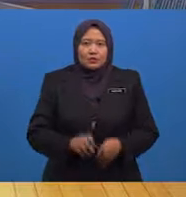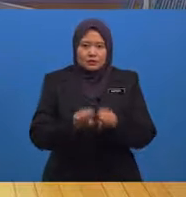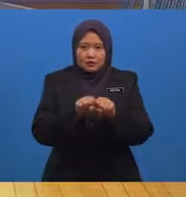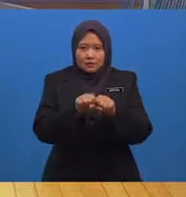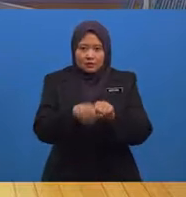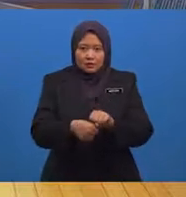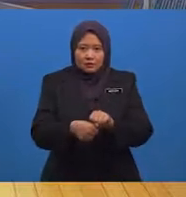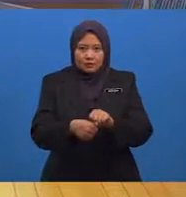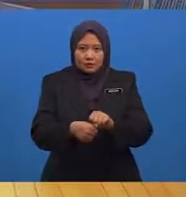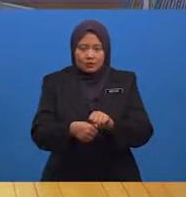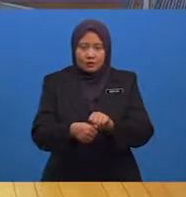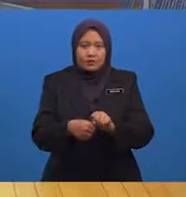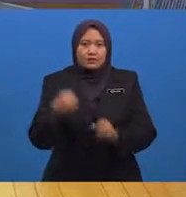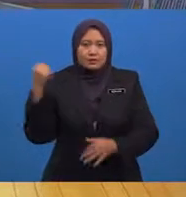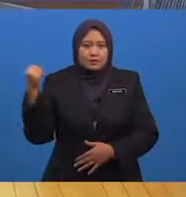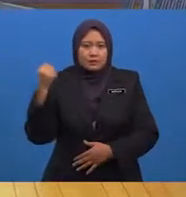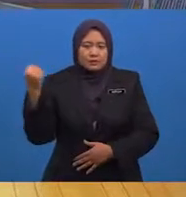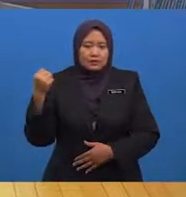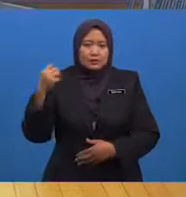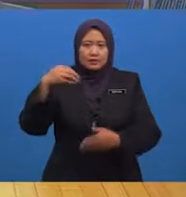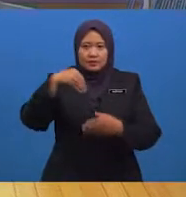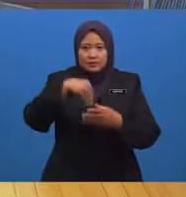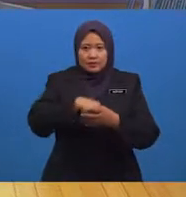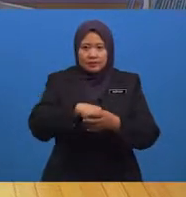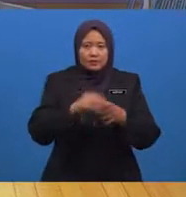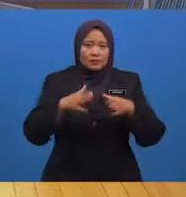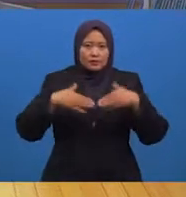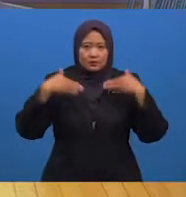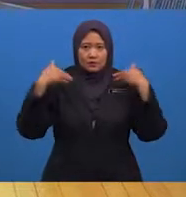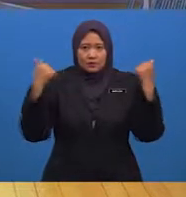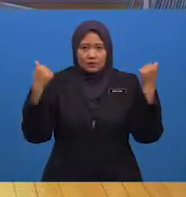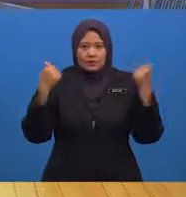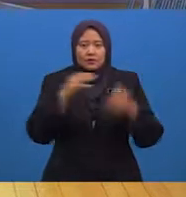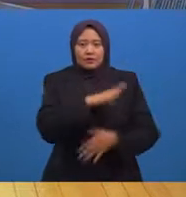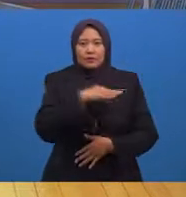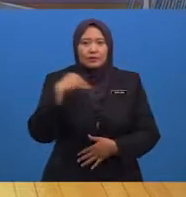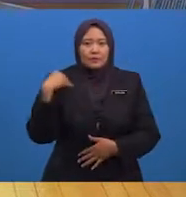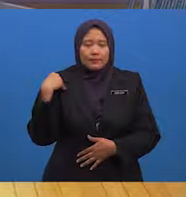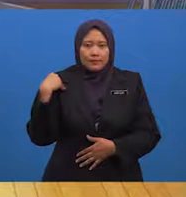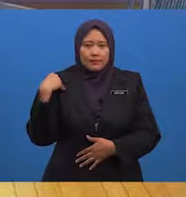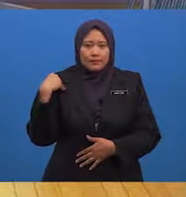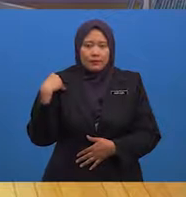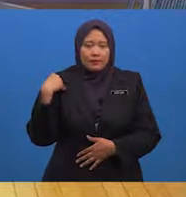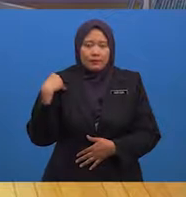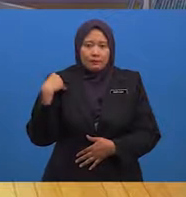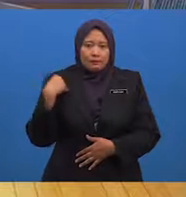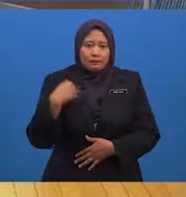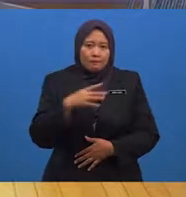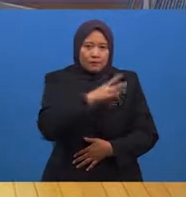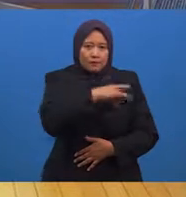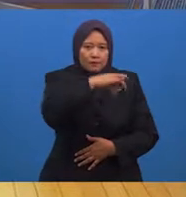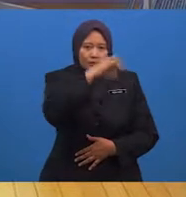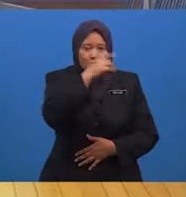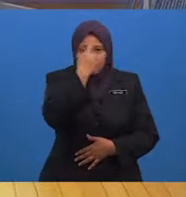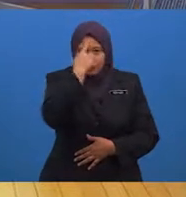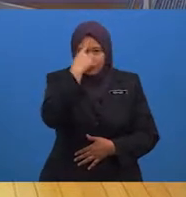Semoga sentiasa berada dalam keadaan sihat walafiat dan sentiasa bersemangat